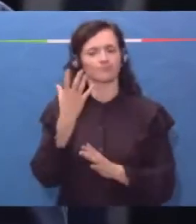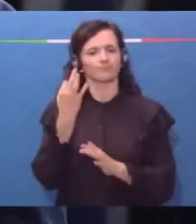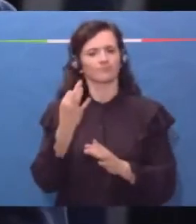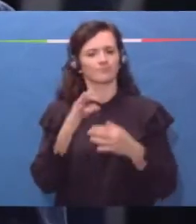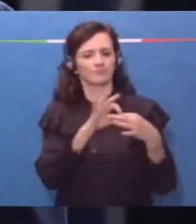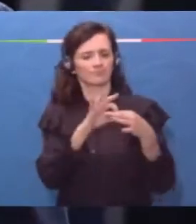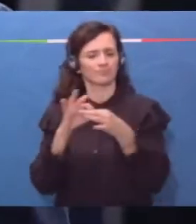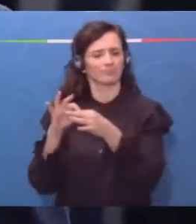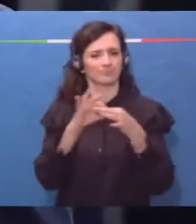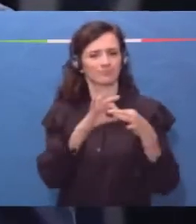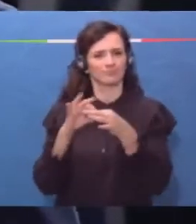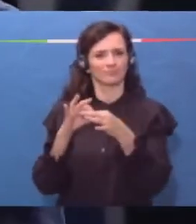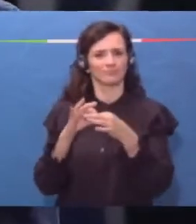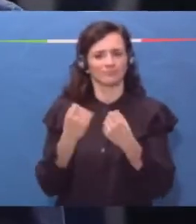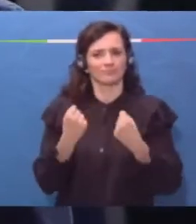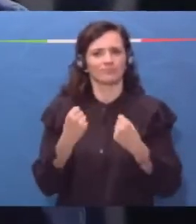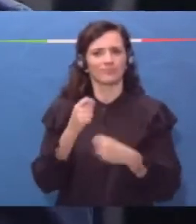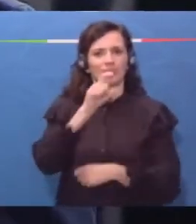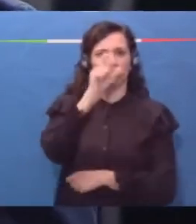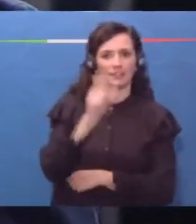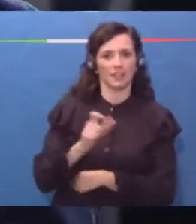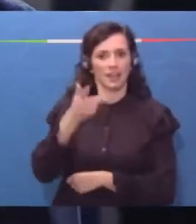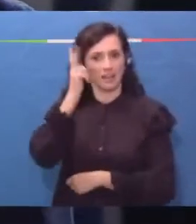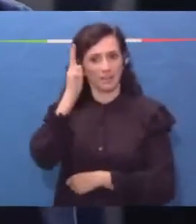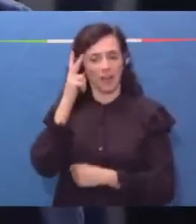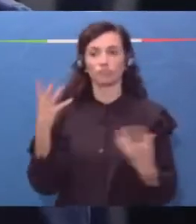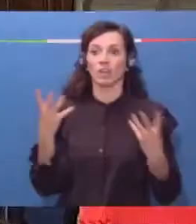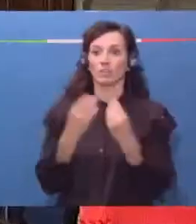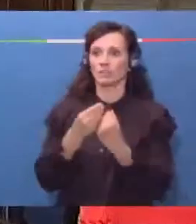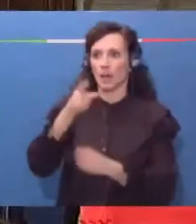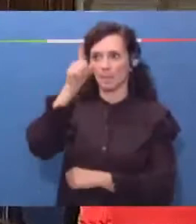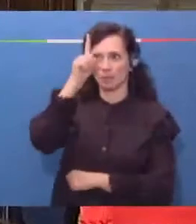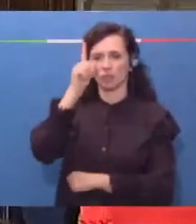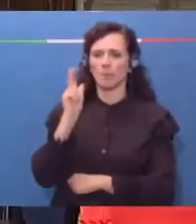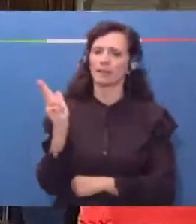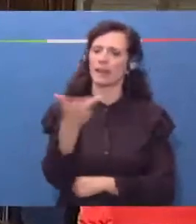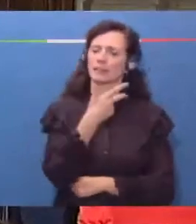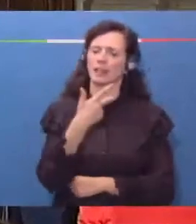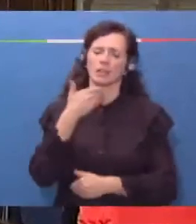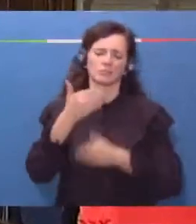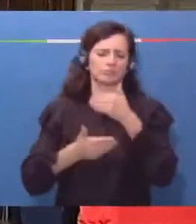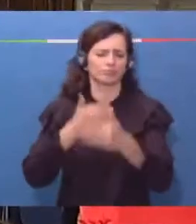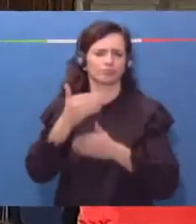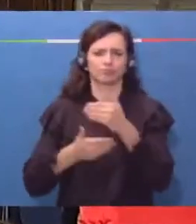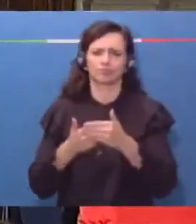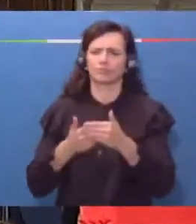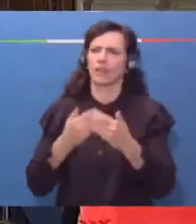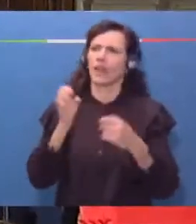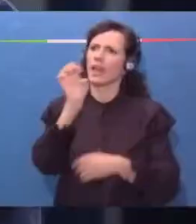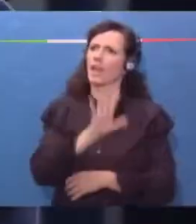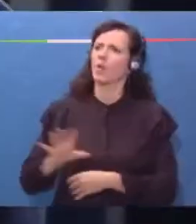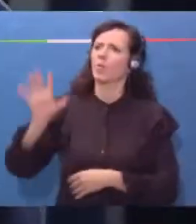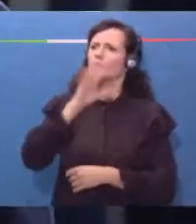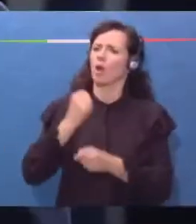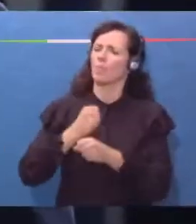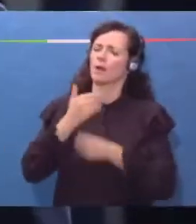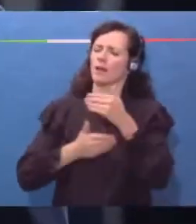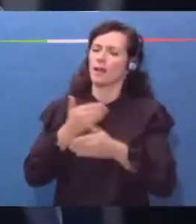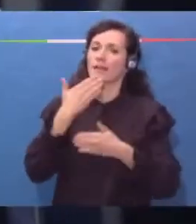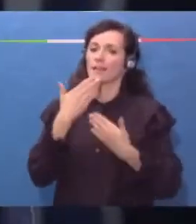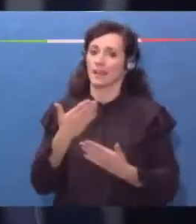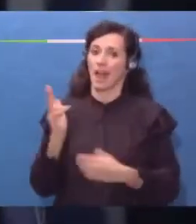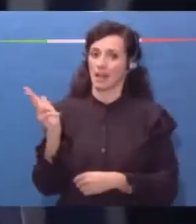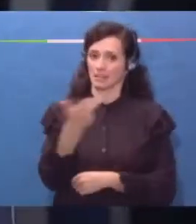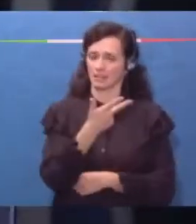Italia e Francia, che insieme alla Germania sono il motore dell'Europa. Ecco, ma quali sono i primi obiettivi